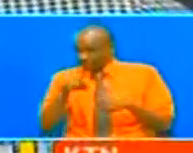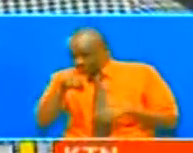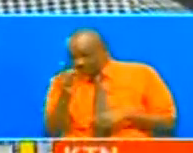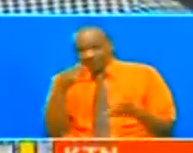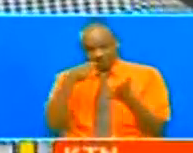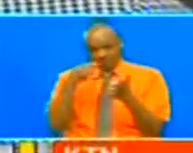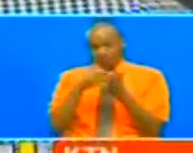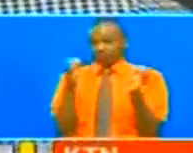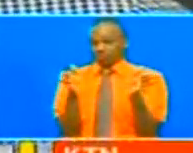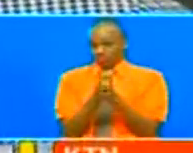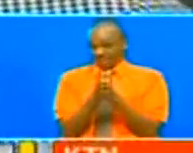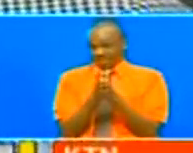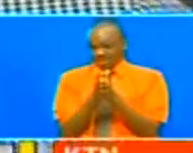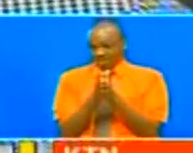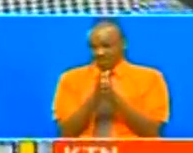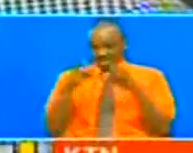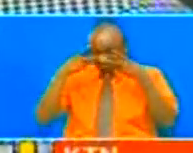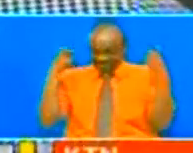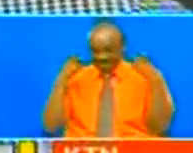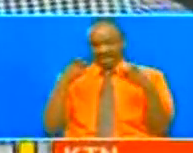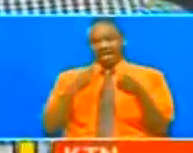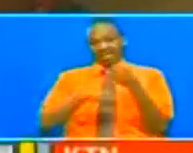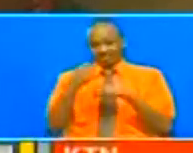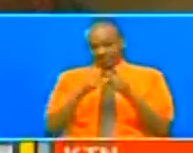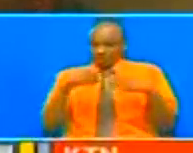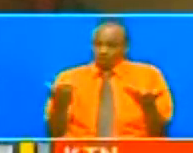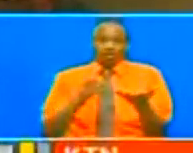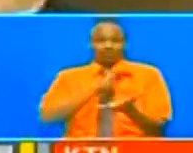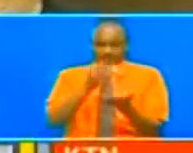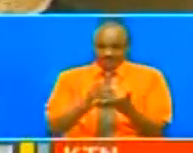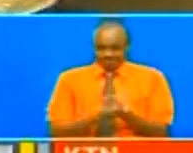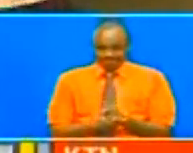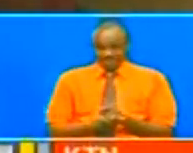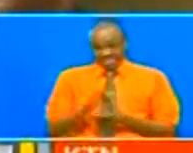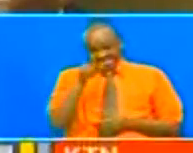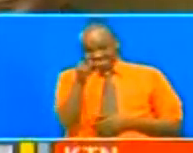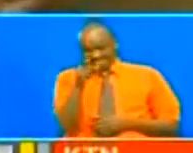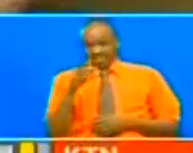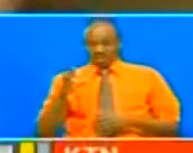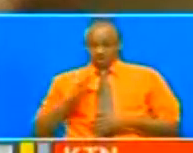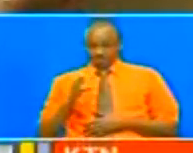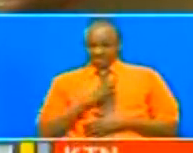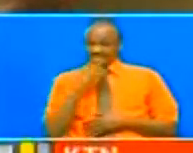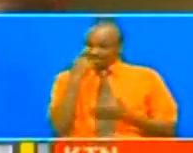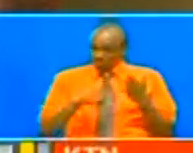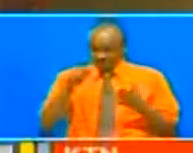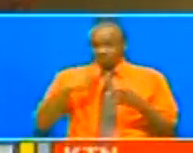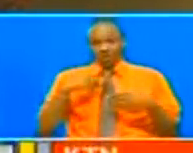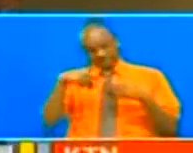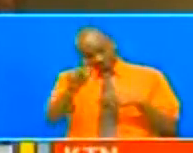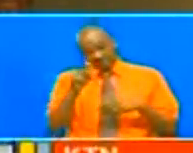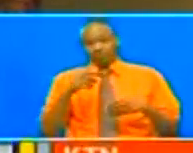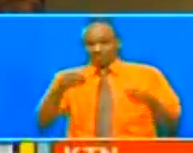be involved in terror or its funding. Baraza hilo limetaka maimamu wapewe mamlaka ya kuwapokea vijana